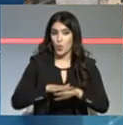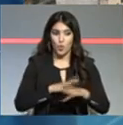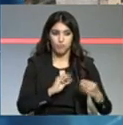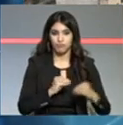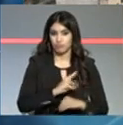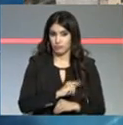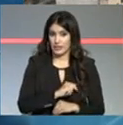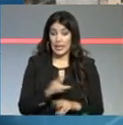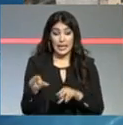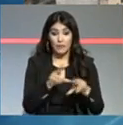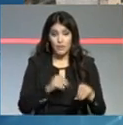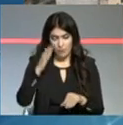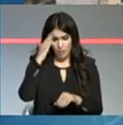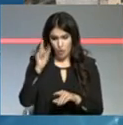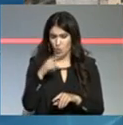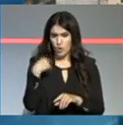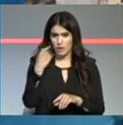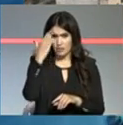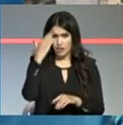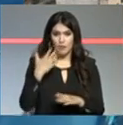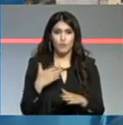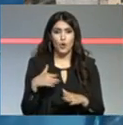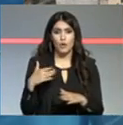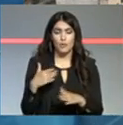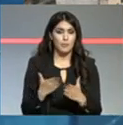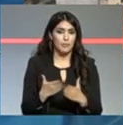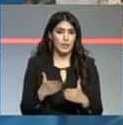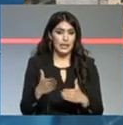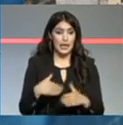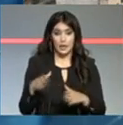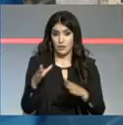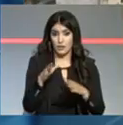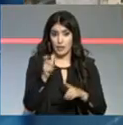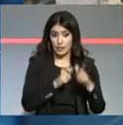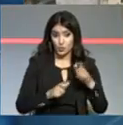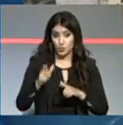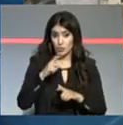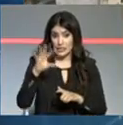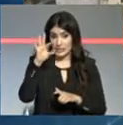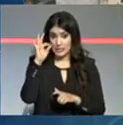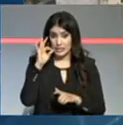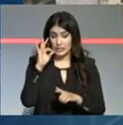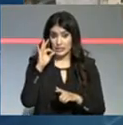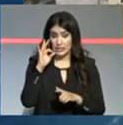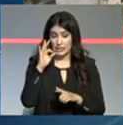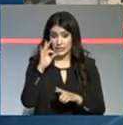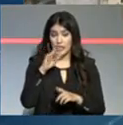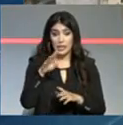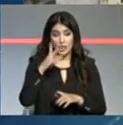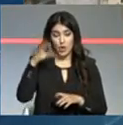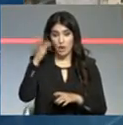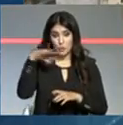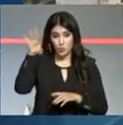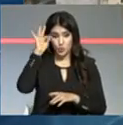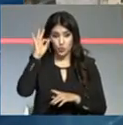انتم تعلمون انه التحركات المكثفه التي قادتها الدوليه التهديد ك اه التزام بالدفاع عن هذه القضيه